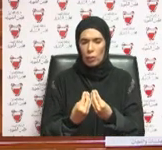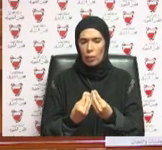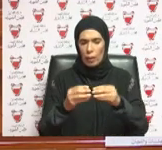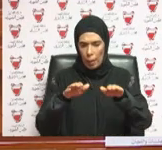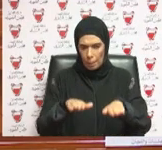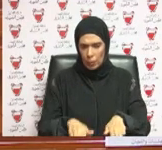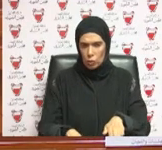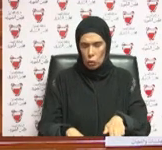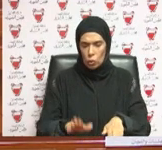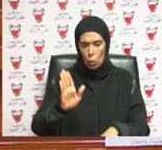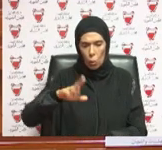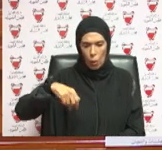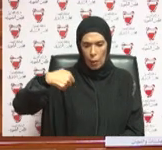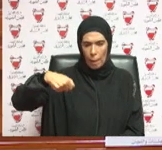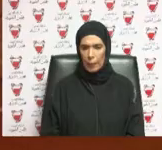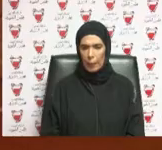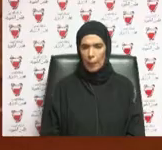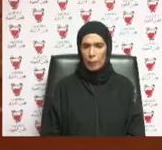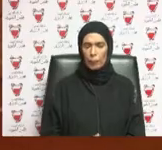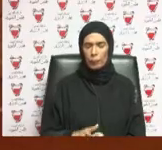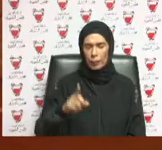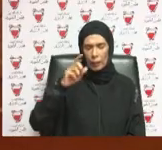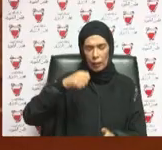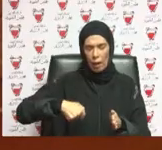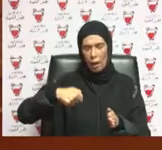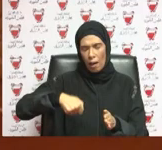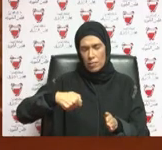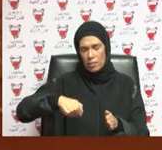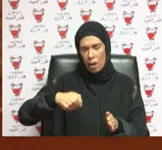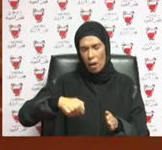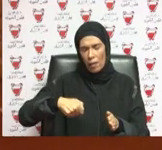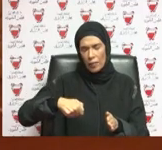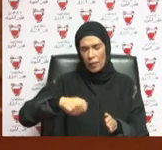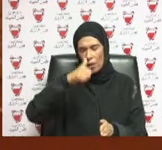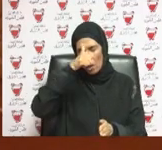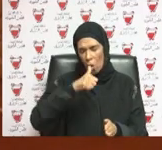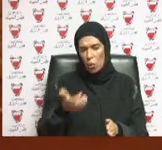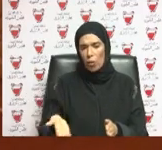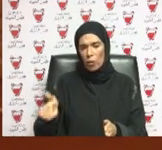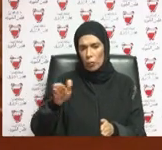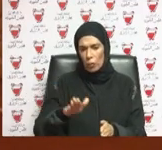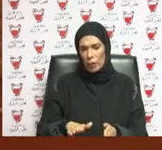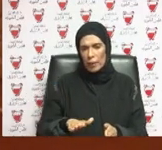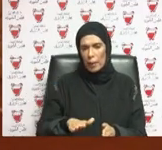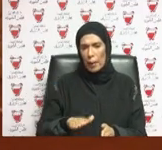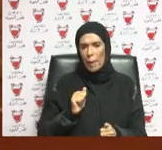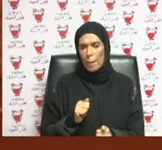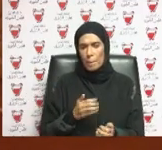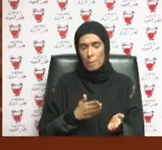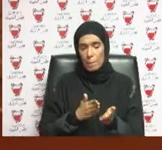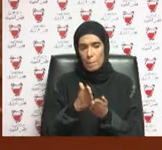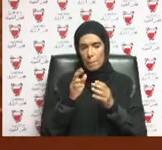الرئيس، إن اليوم عزائنا بعد وفاة الفقيد الغالي في بقاء نهج سموه